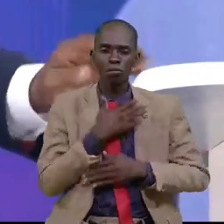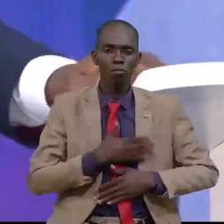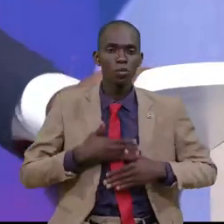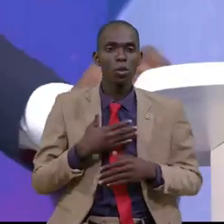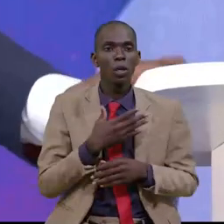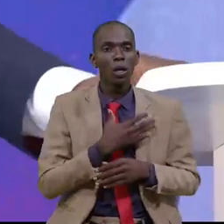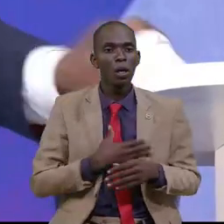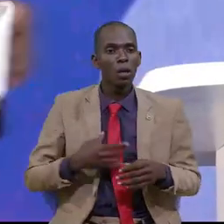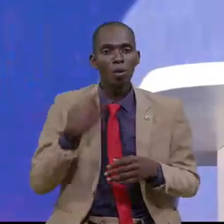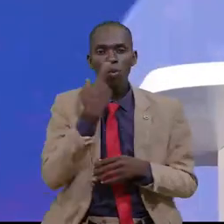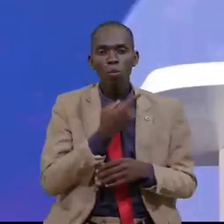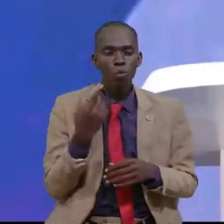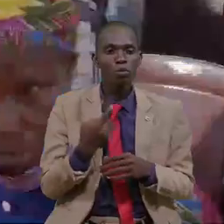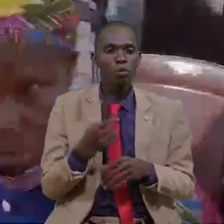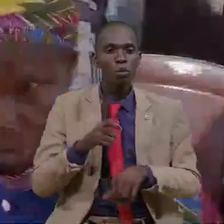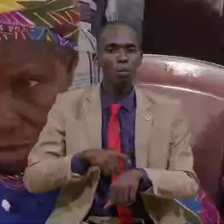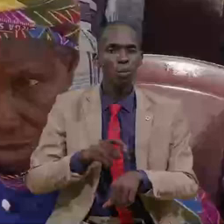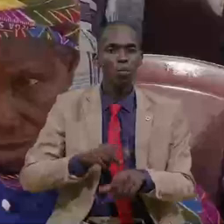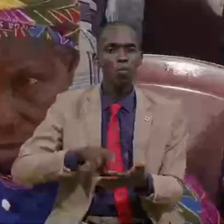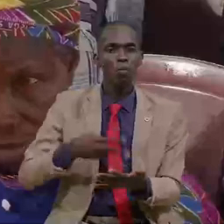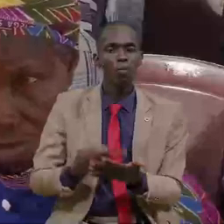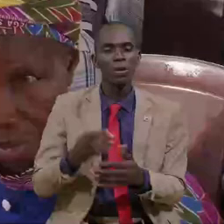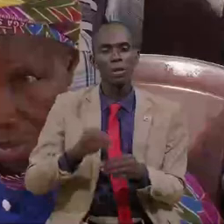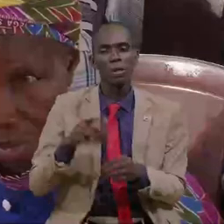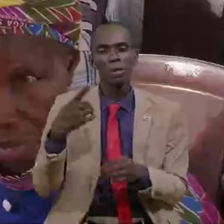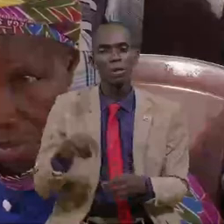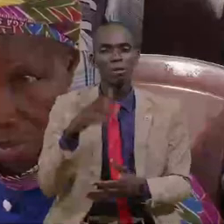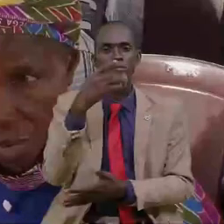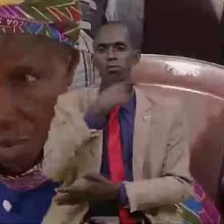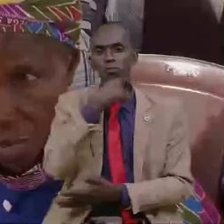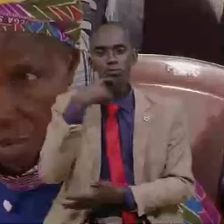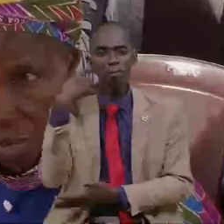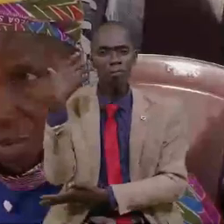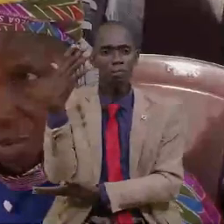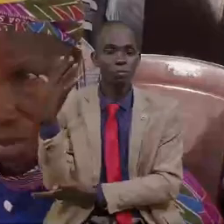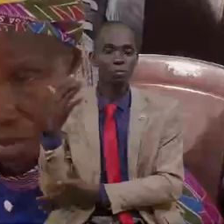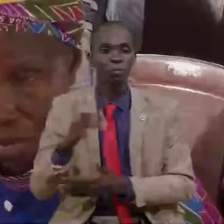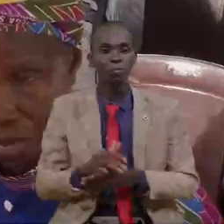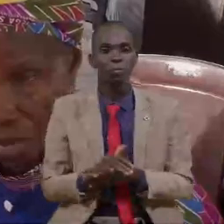dit, dont les cadavres tombèrent dans le désert.